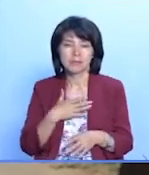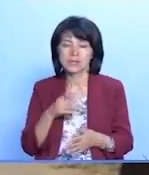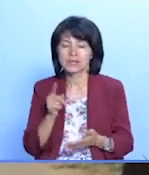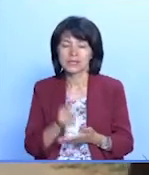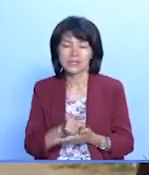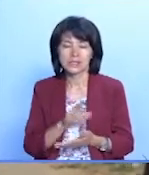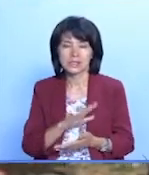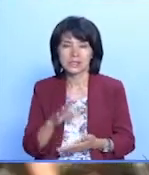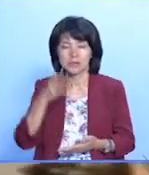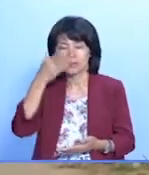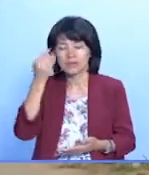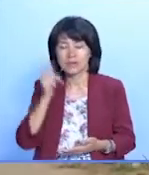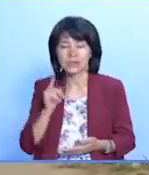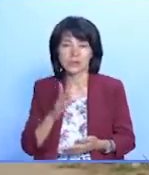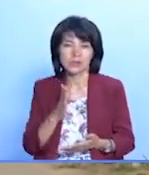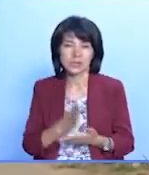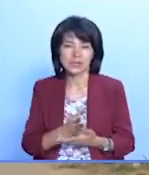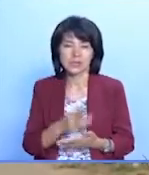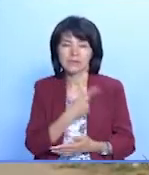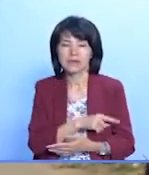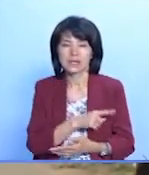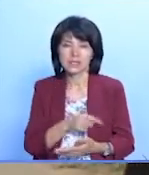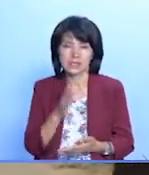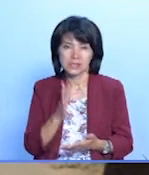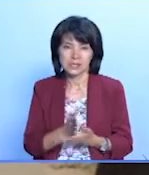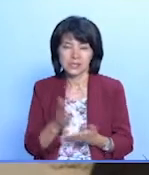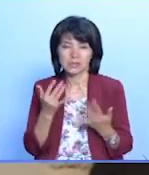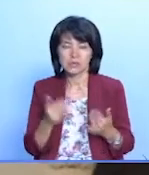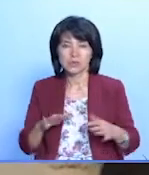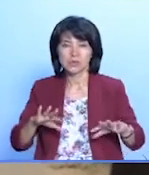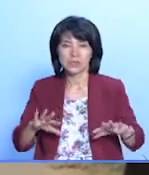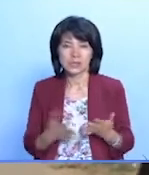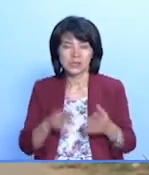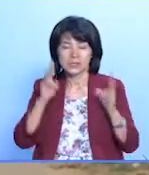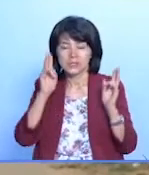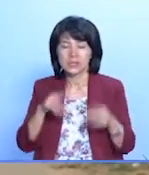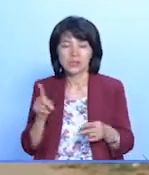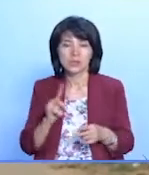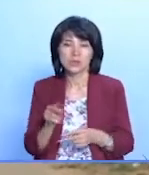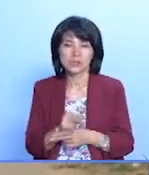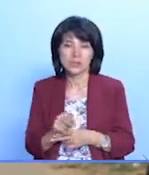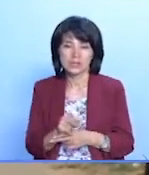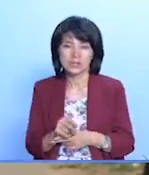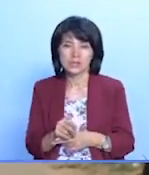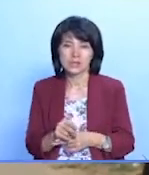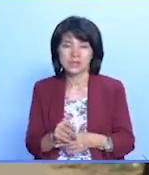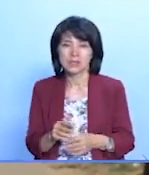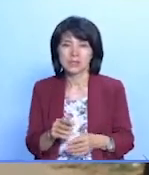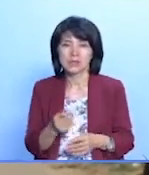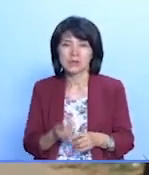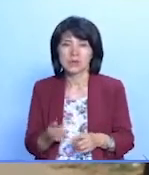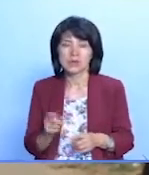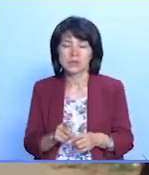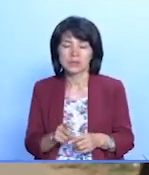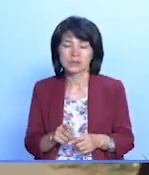должны забывать о том, что есть человеческий фактор среди врачей, которые тоже сегодня уже устали, они не знают, от чего лечить. Очень серьезная,